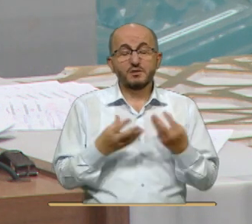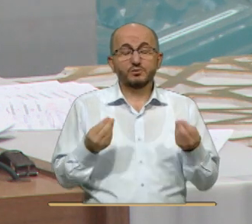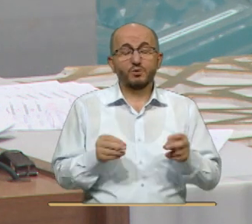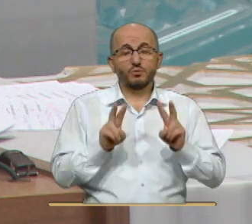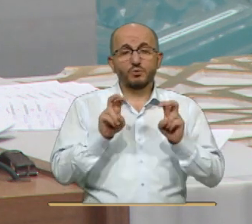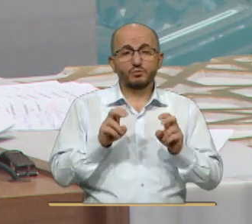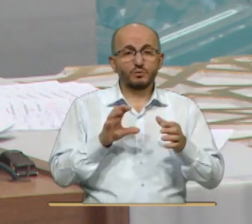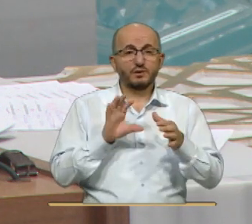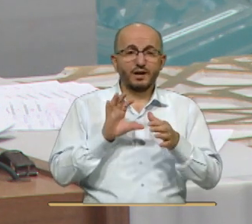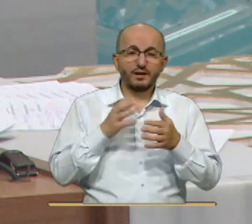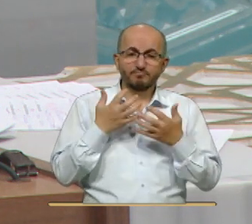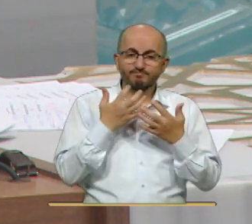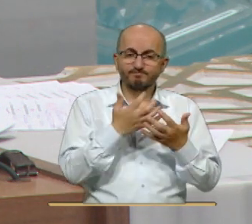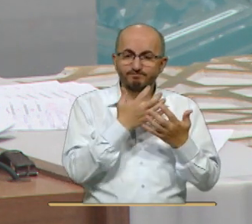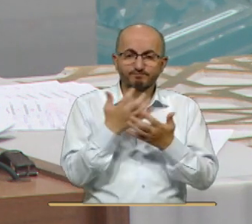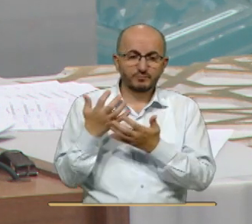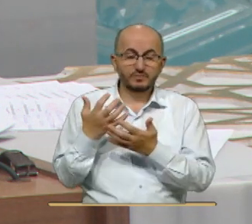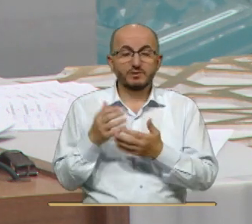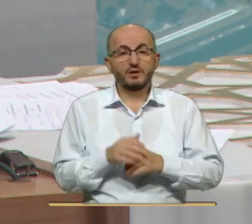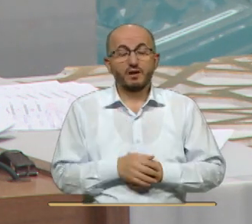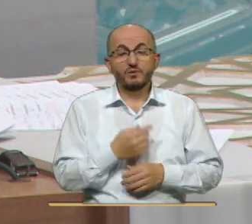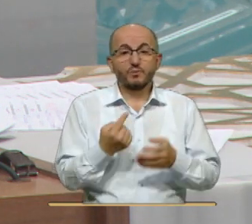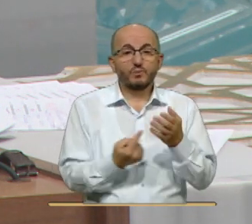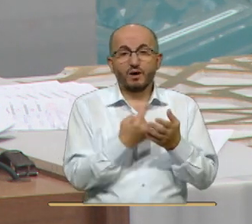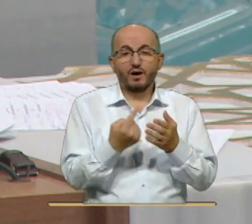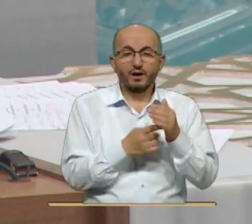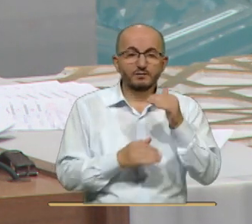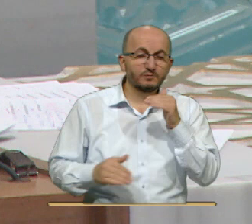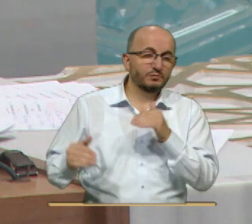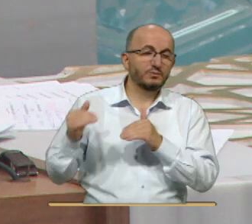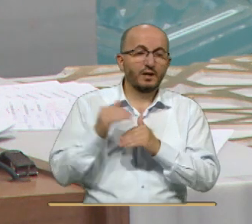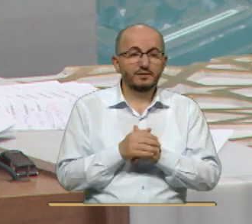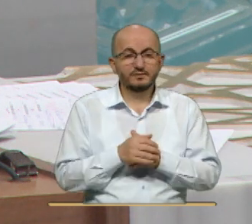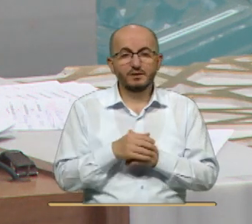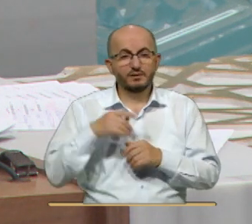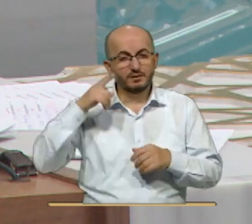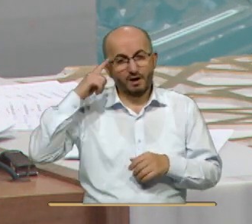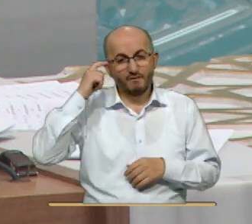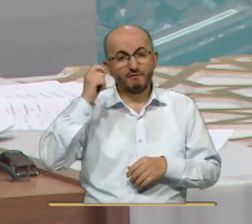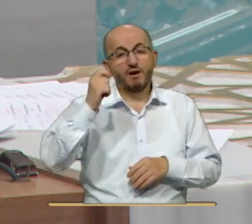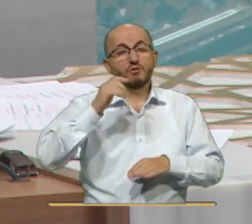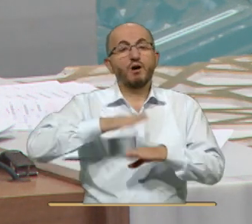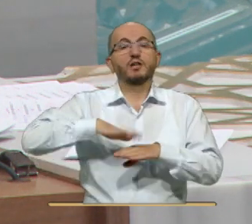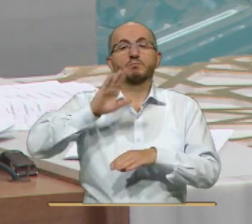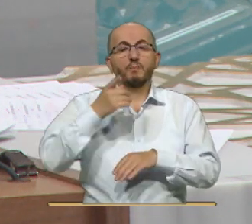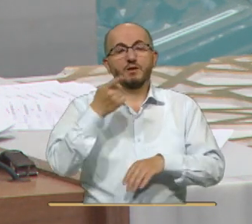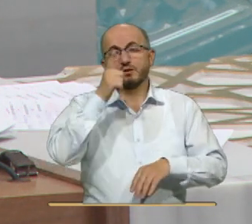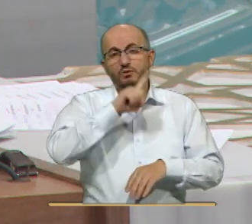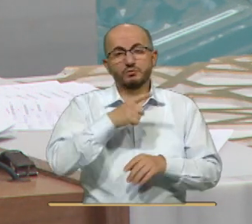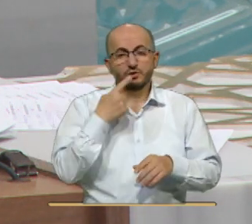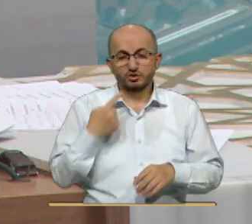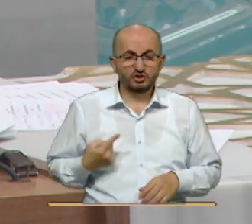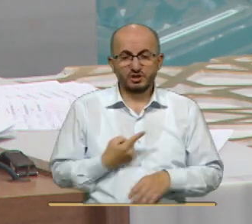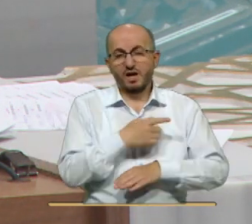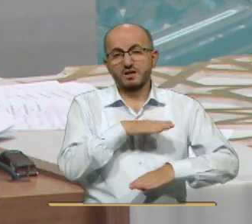meseleyle ilgilendikleri halde, Kur'an üzerinde tefekkür etmemeleri dolayısıyla